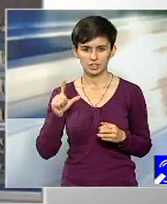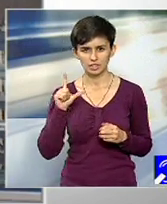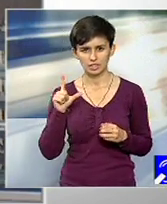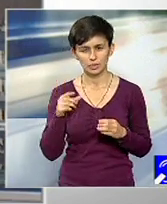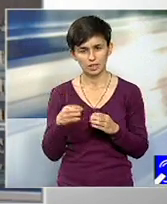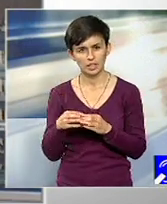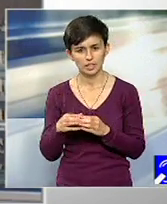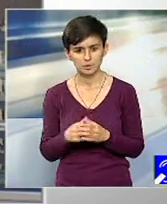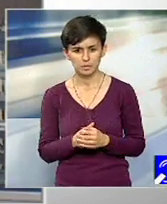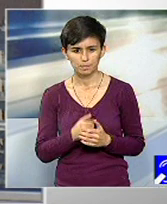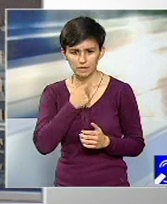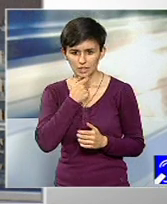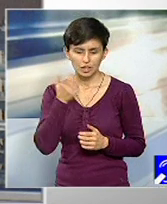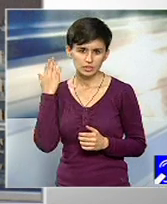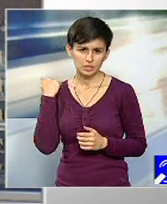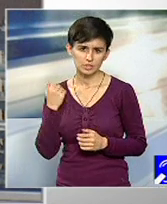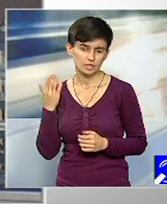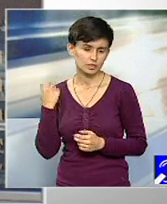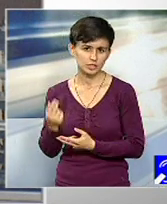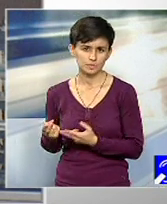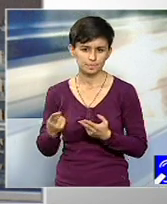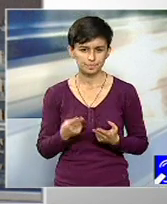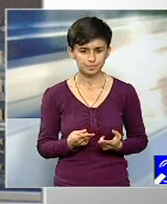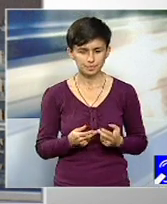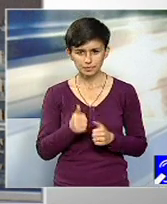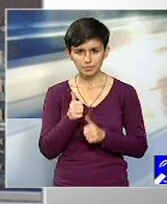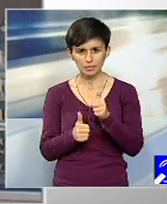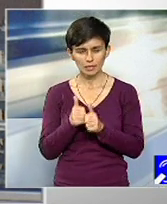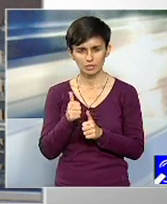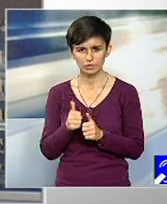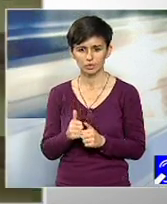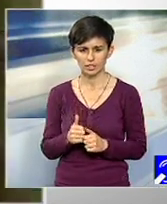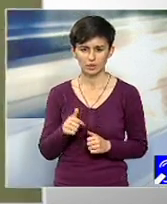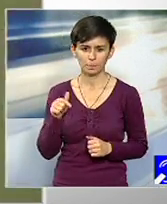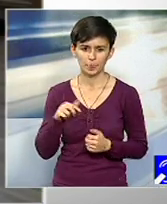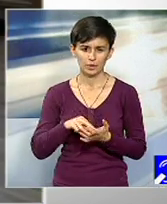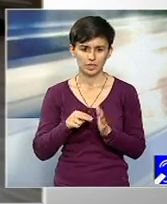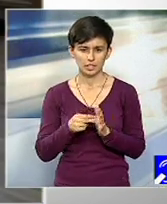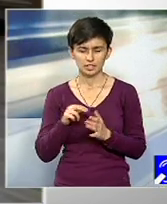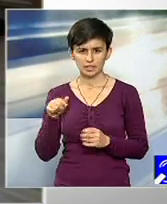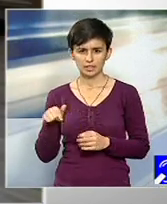fost invitați la un turneu de torbal, cred că era primul turneu organizat de ei, și